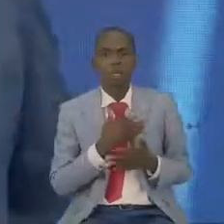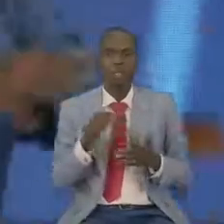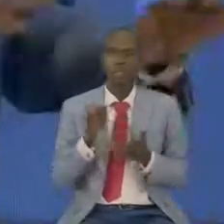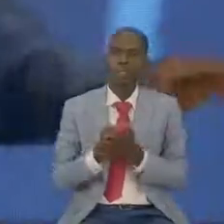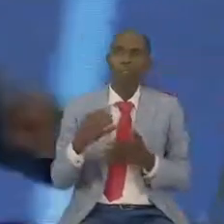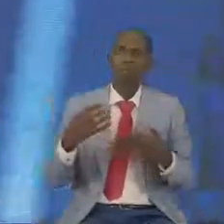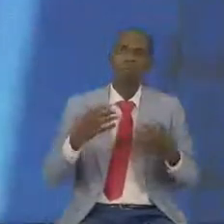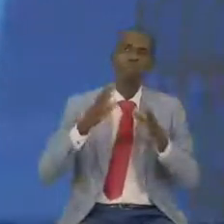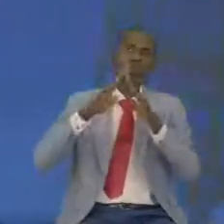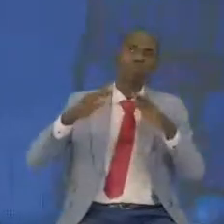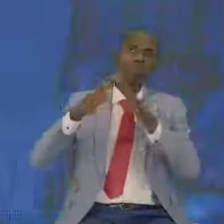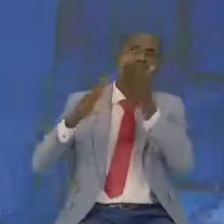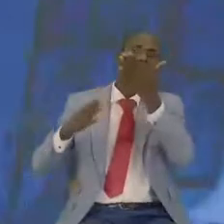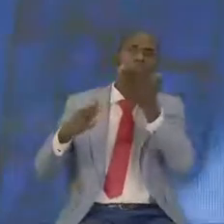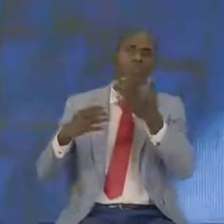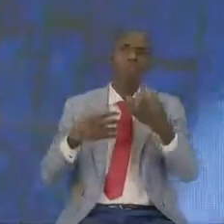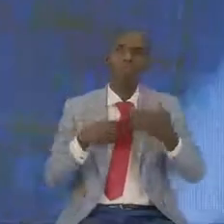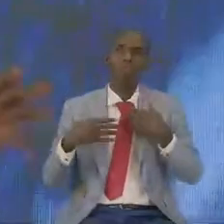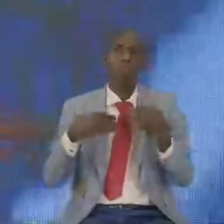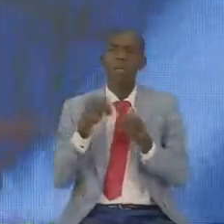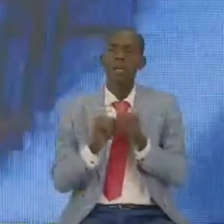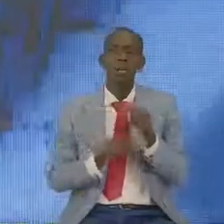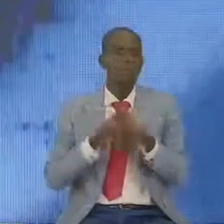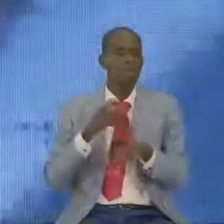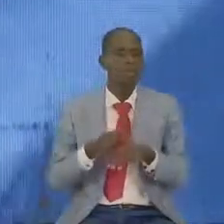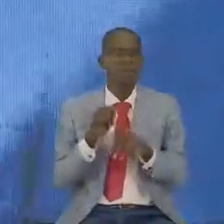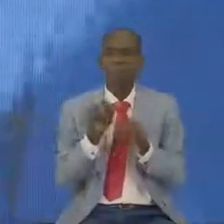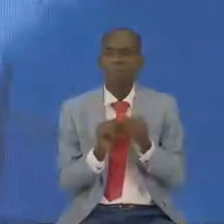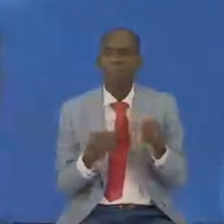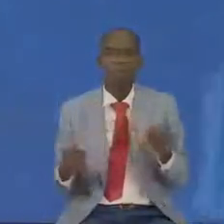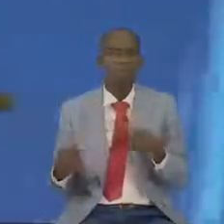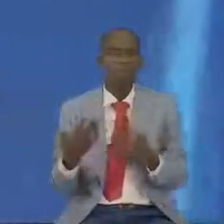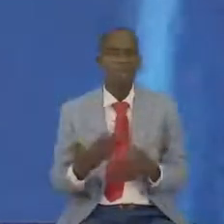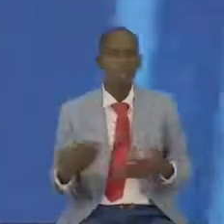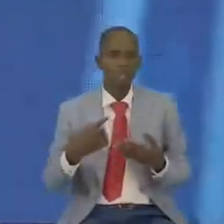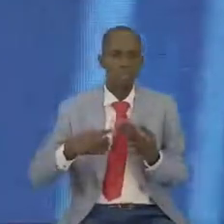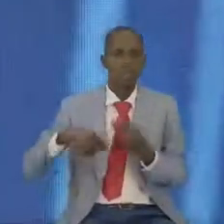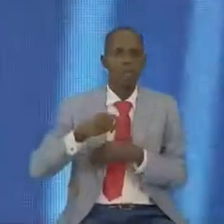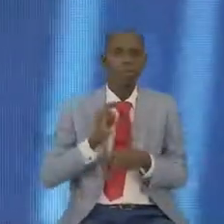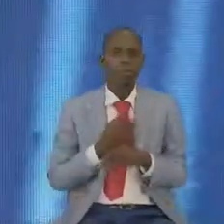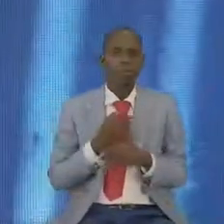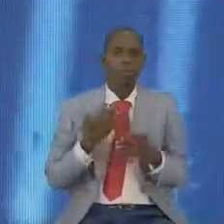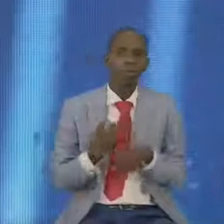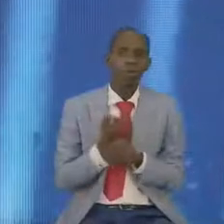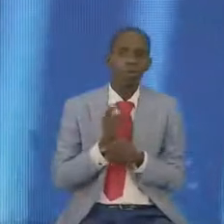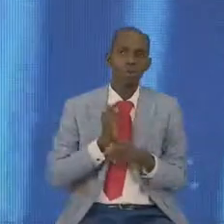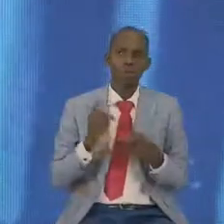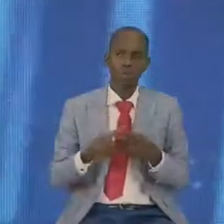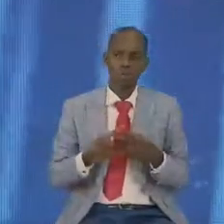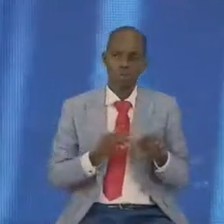communauté, et à tout moment, tout autour de nous, nous pousse à